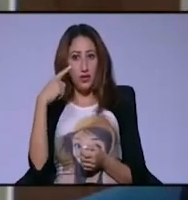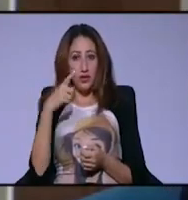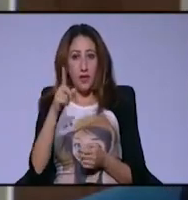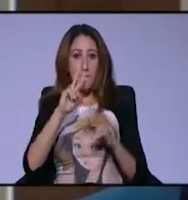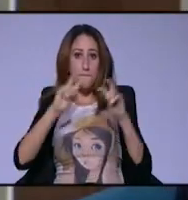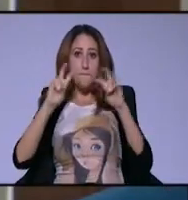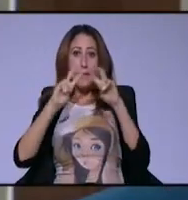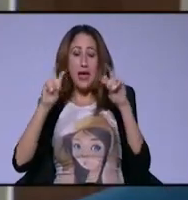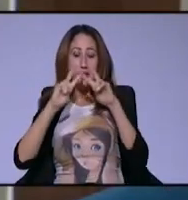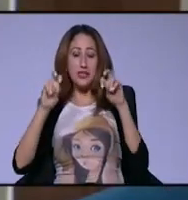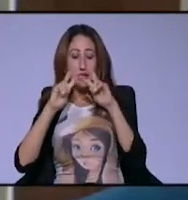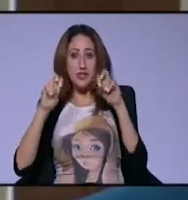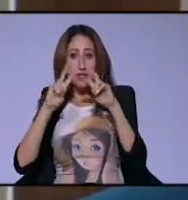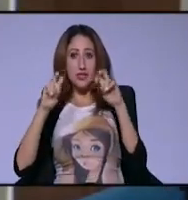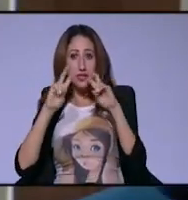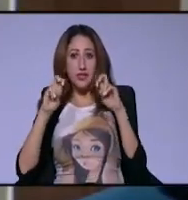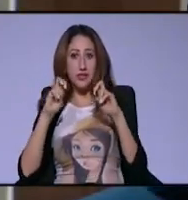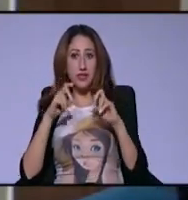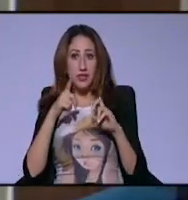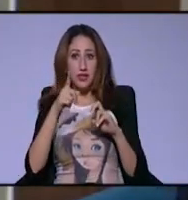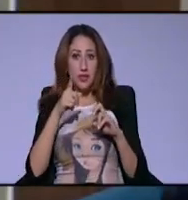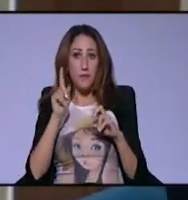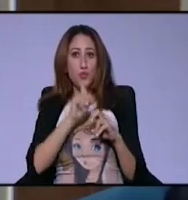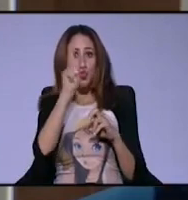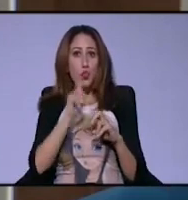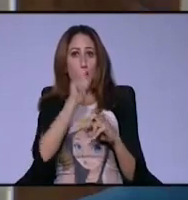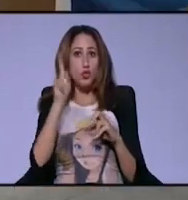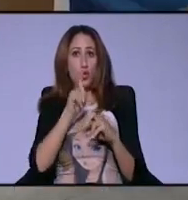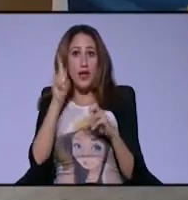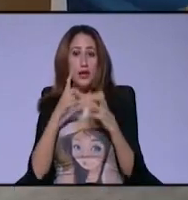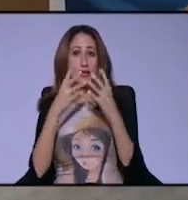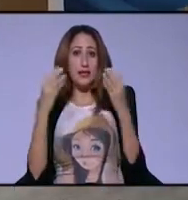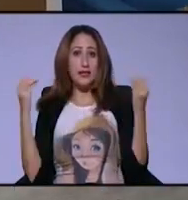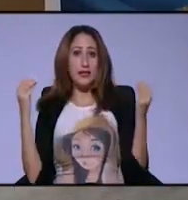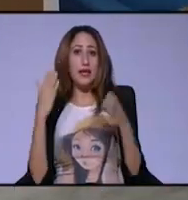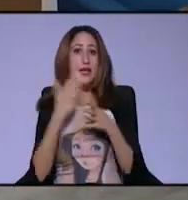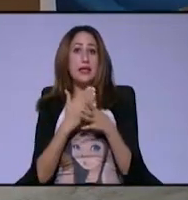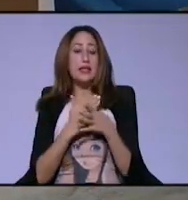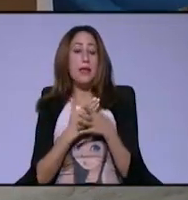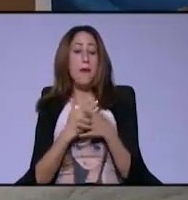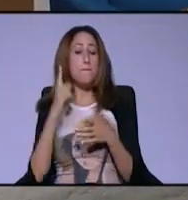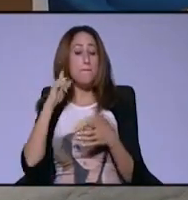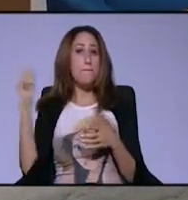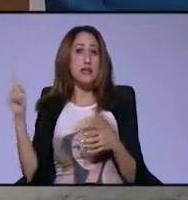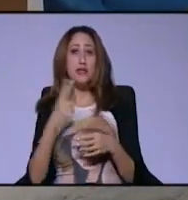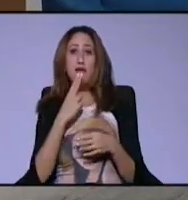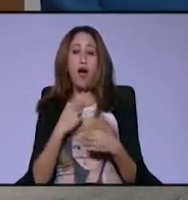بحث. طبعا الأسئلة كتير، ليه المدينة خير لهم؟